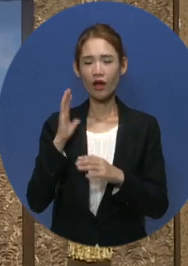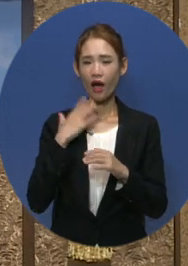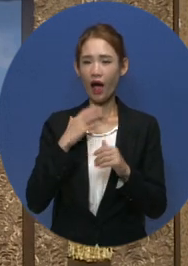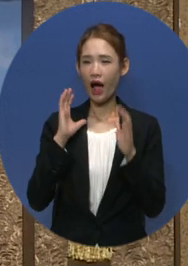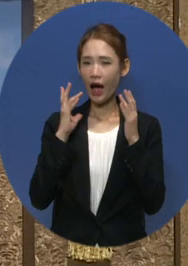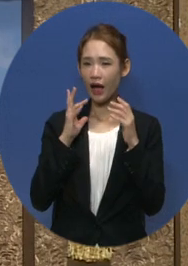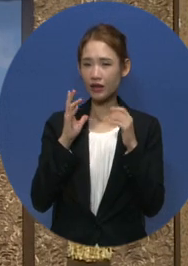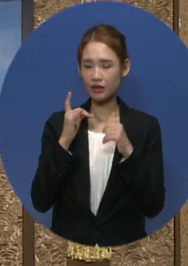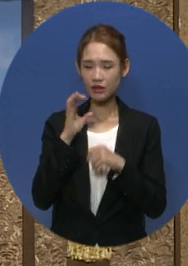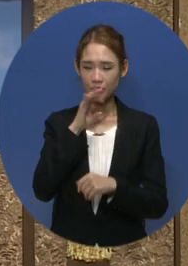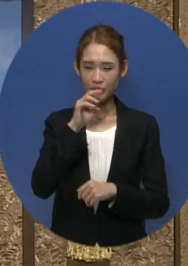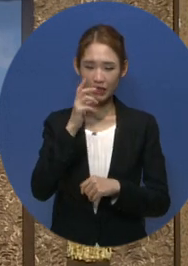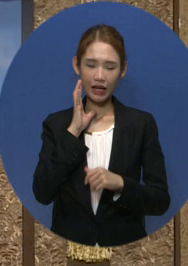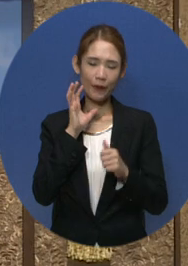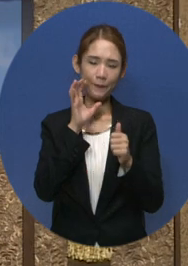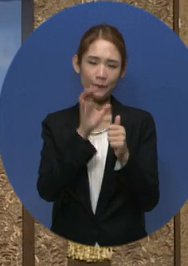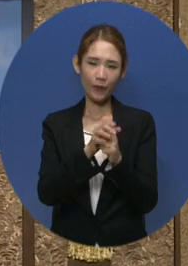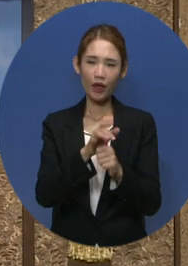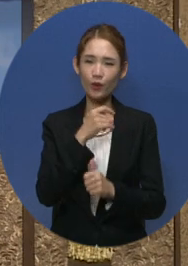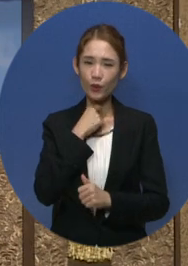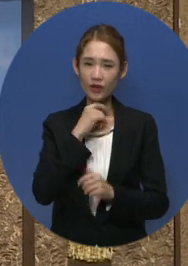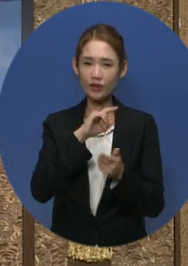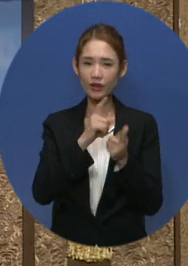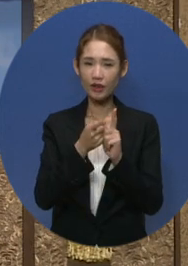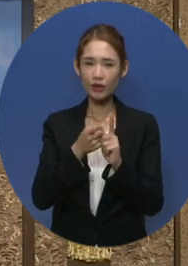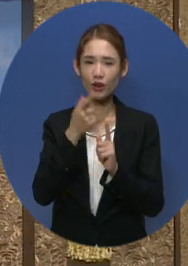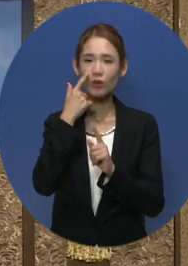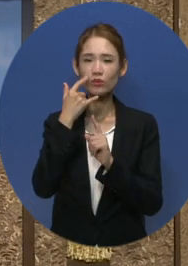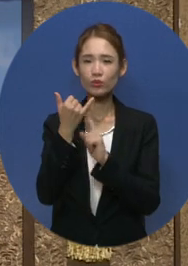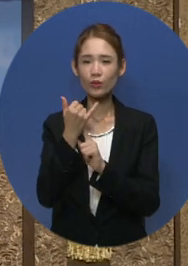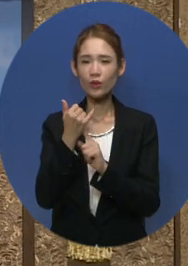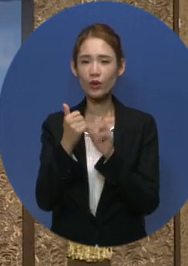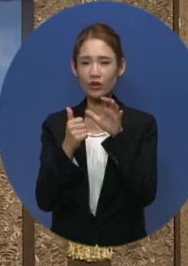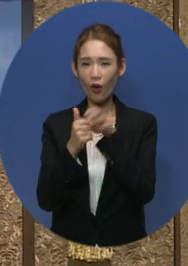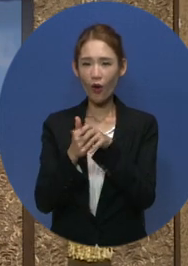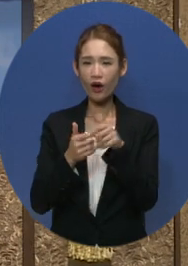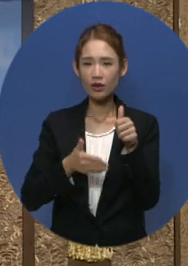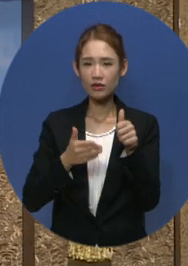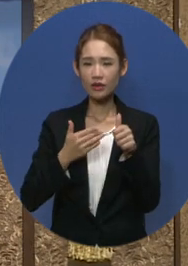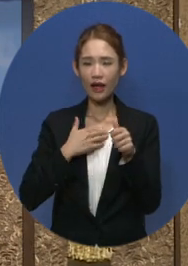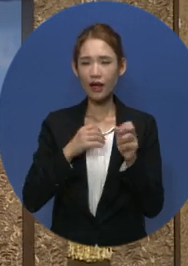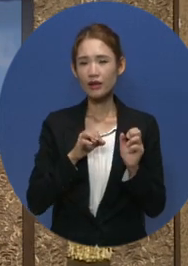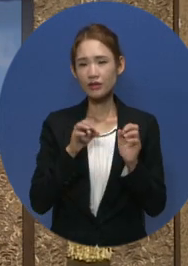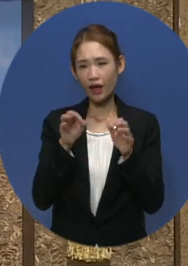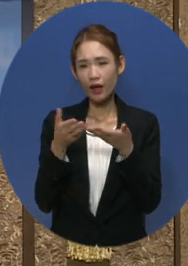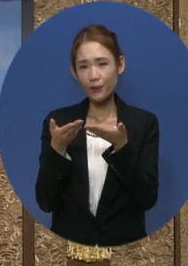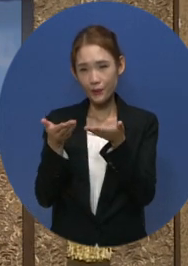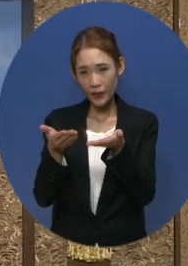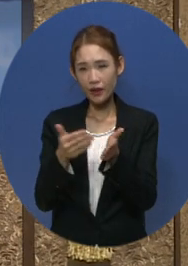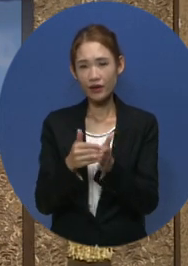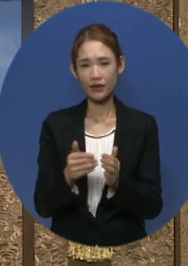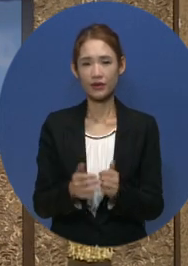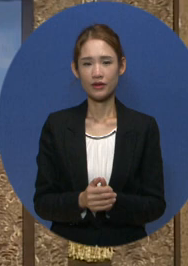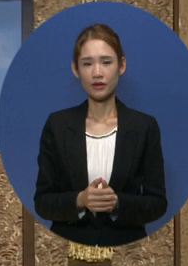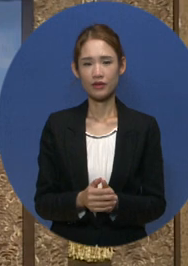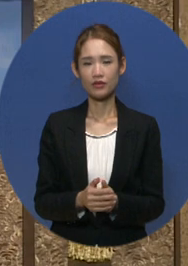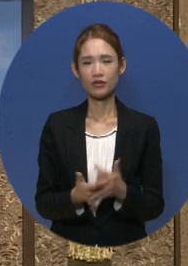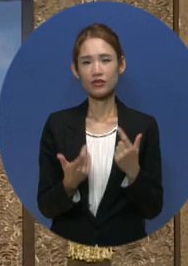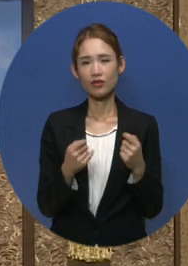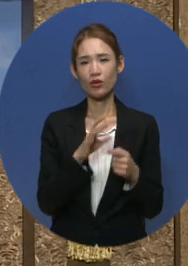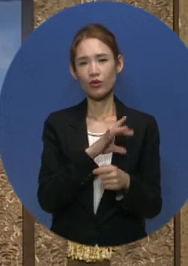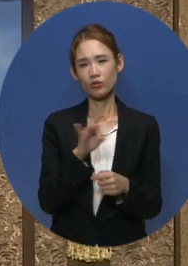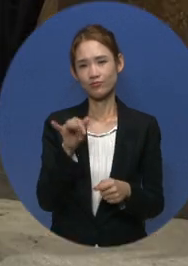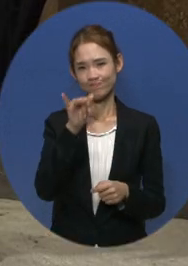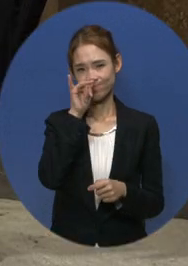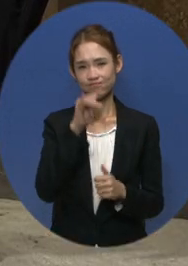아이를 미랄에다 맡기고 싶다. 아, 대신 부모 역할을 해달라. 그 대신 내가 유산을 다 당신들한테 기부를 하겠다. 이런 분들도